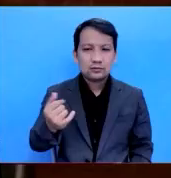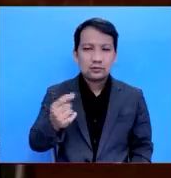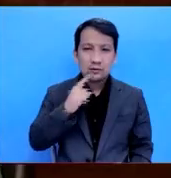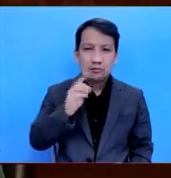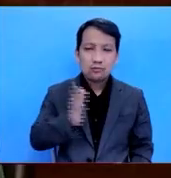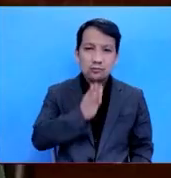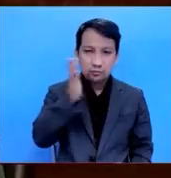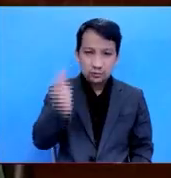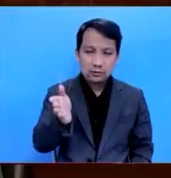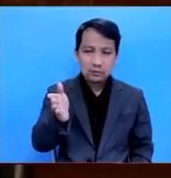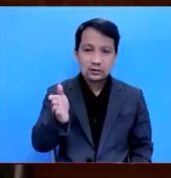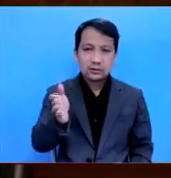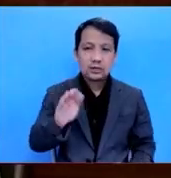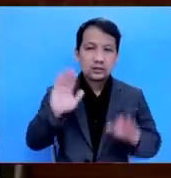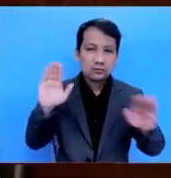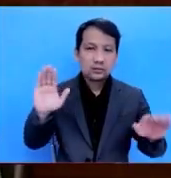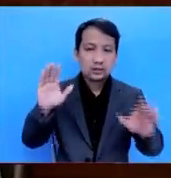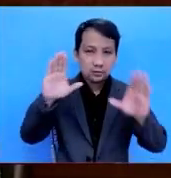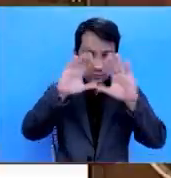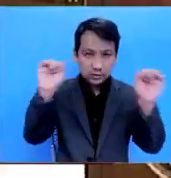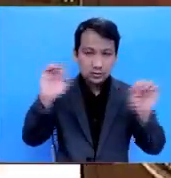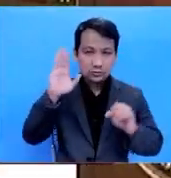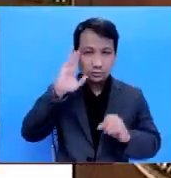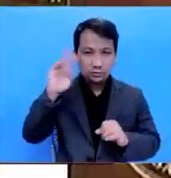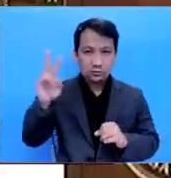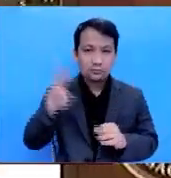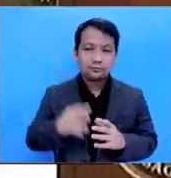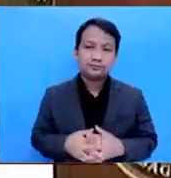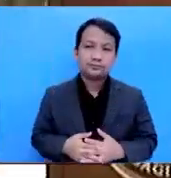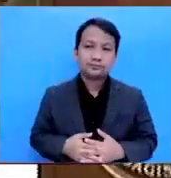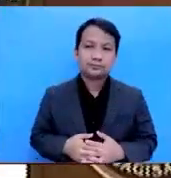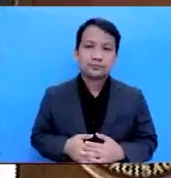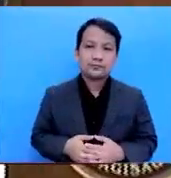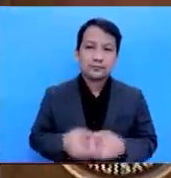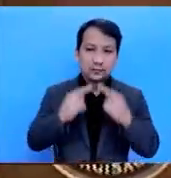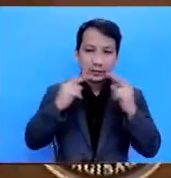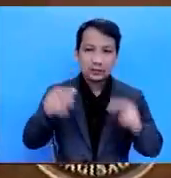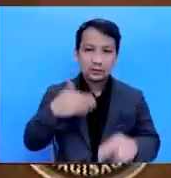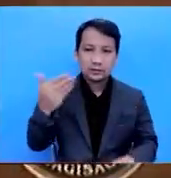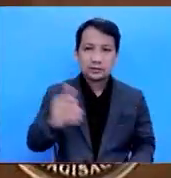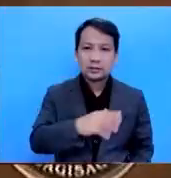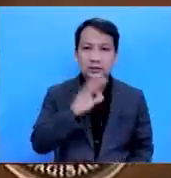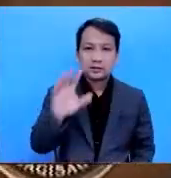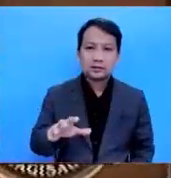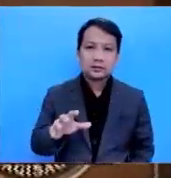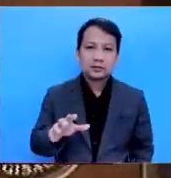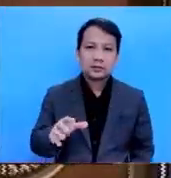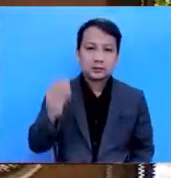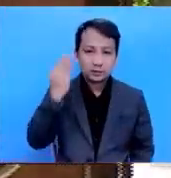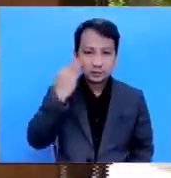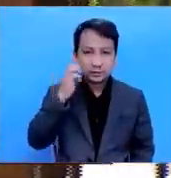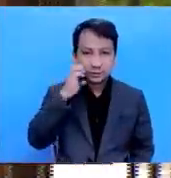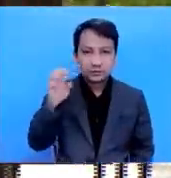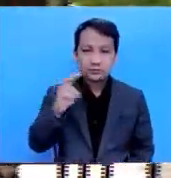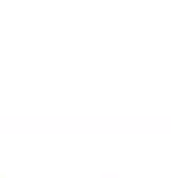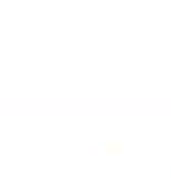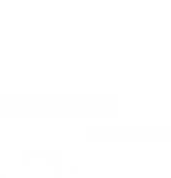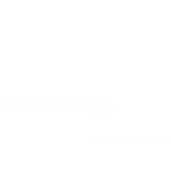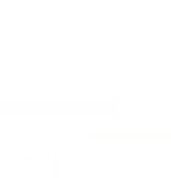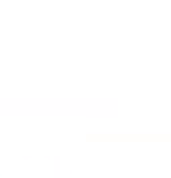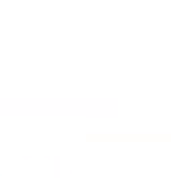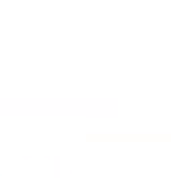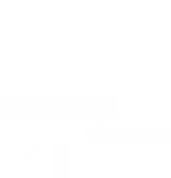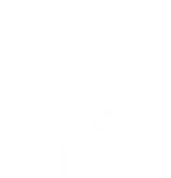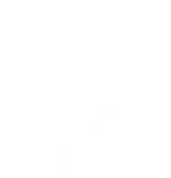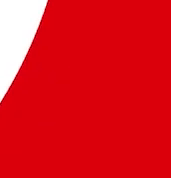mag-attend ng inauguration ni President Marcos. Nagbabalita mula sa frontline, Marian Enriquez, News 5.